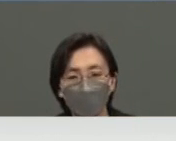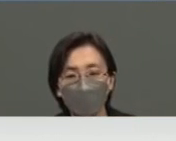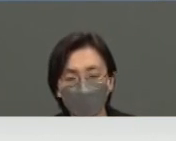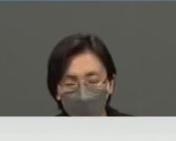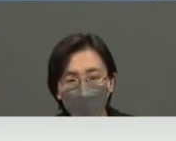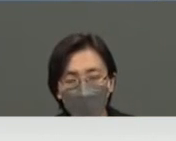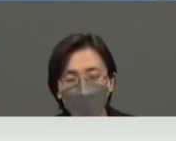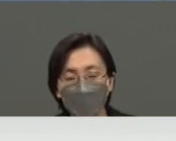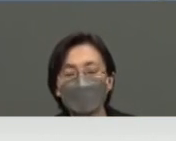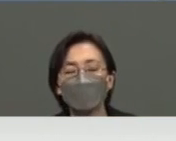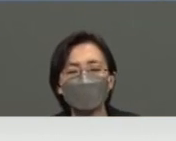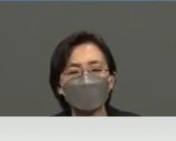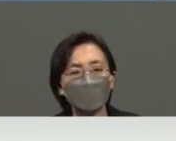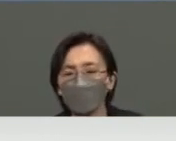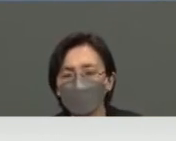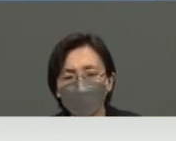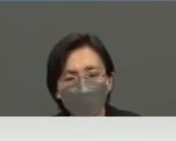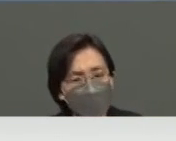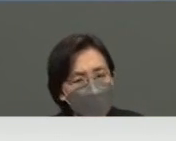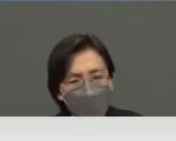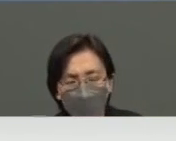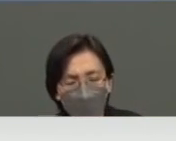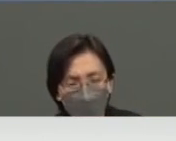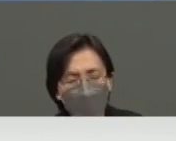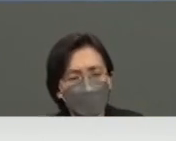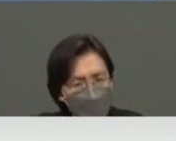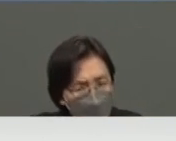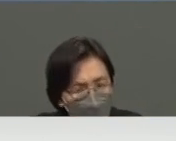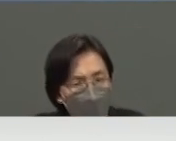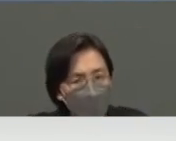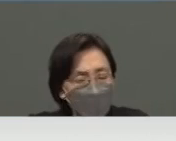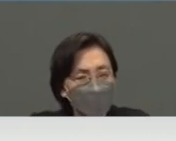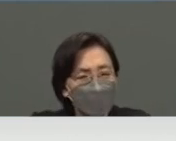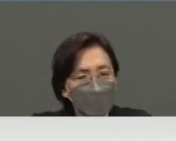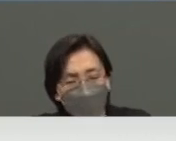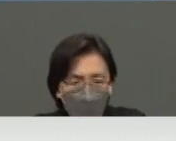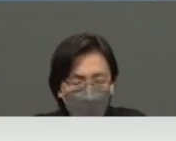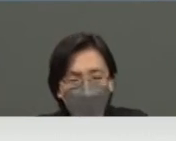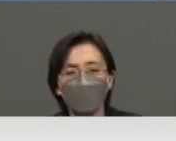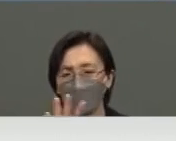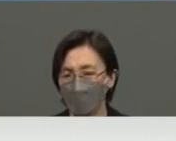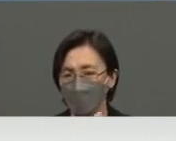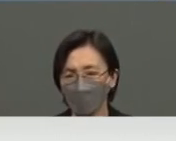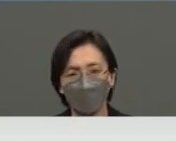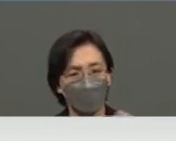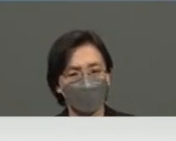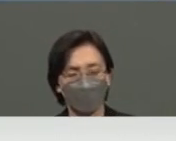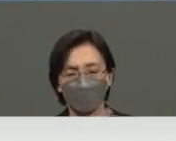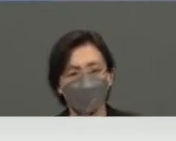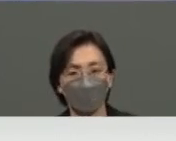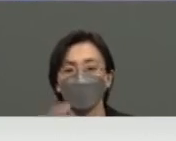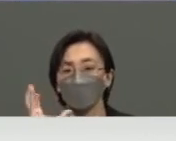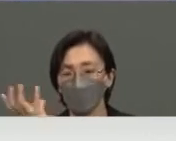พึงระวังเสมอเขาว่าท่านจะต้องไปร่วมงานโดยที่ไม่หย่อนมาตรการนะคะ